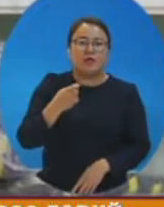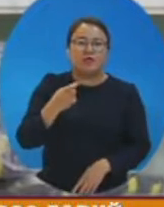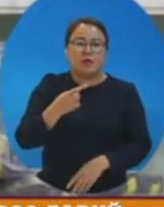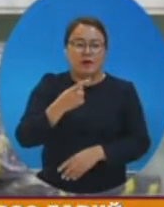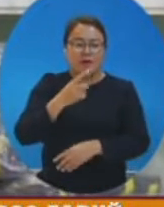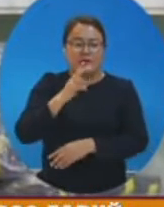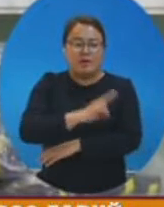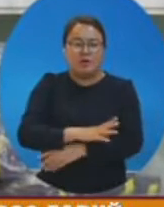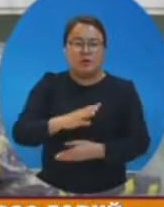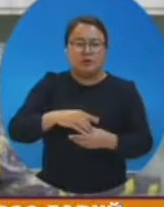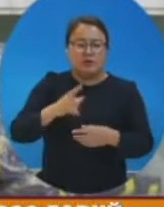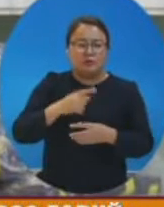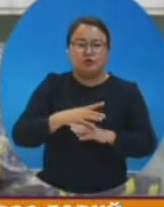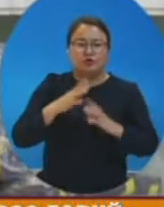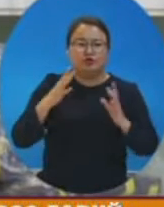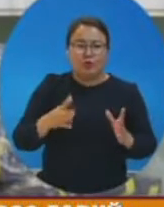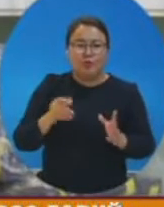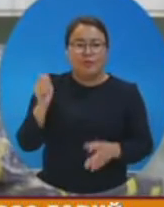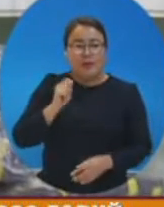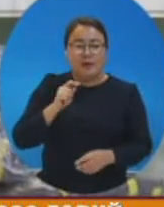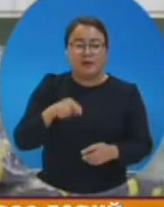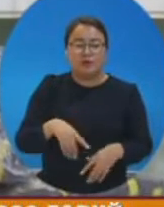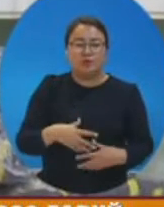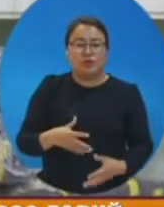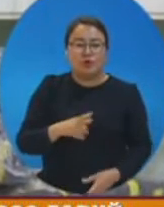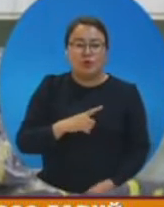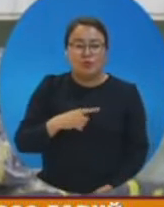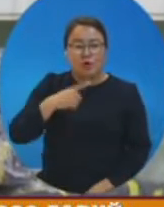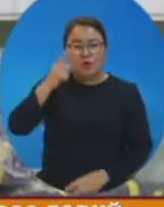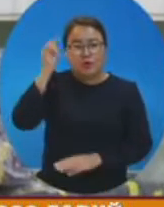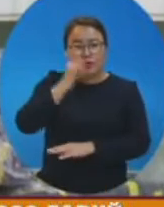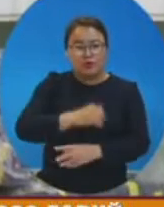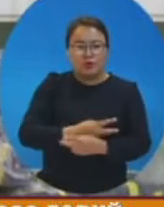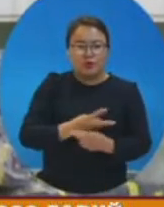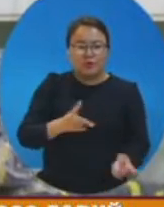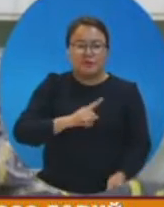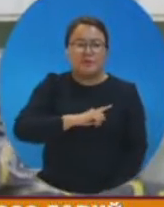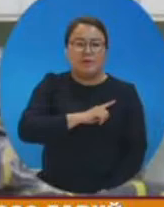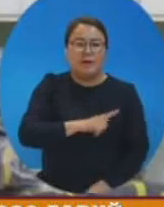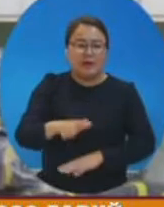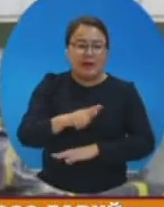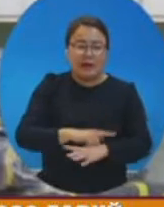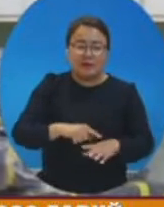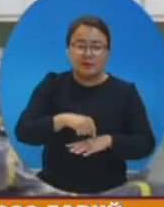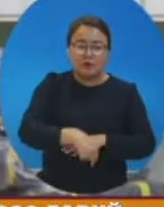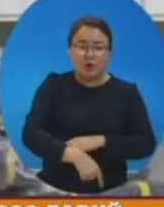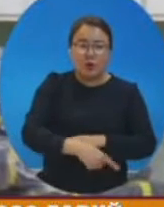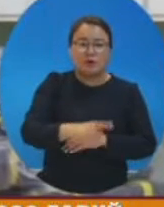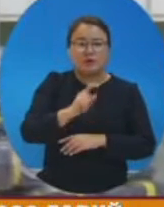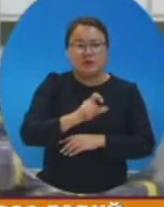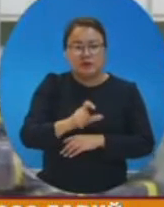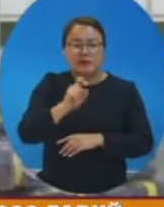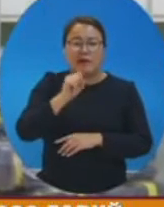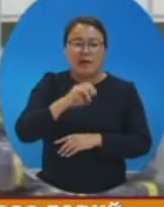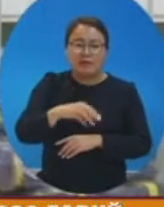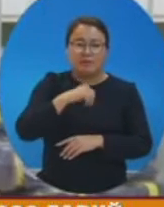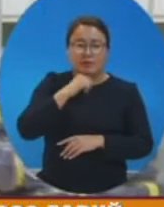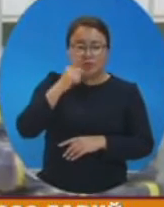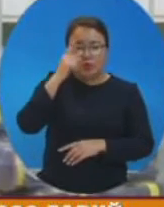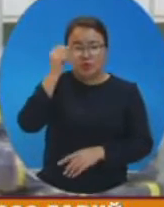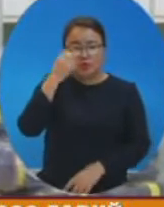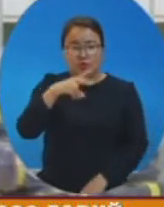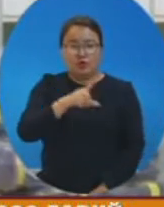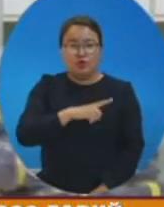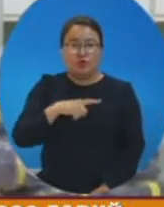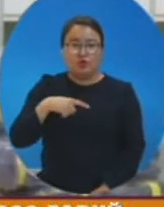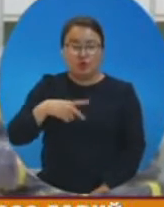1-р ангид орж байгаа бол маш том үйл явдал. Тэгээд би юу баримтлах вэ гэхээр Монголын үндсэн баялаг бол газар дорогоо шороо зис алт биш, харин